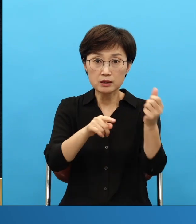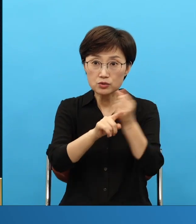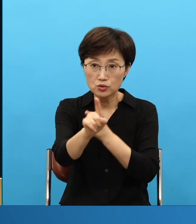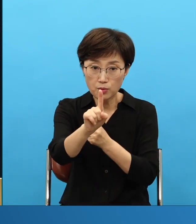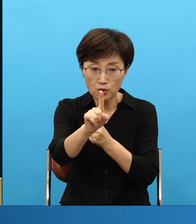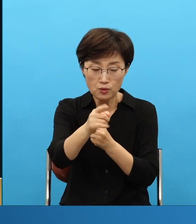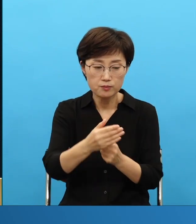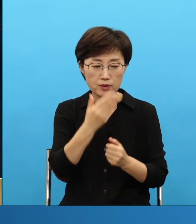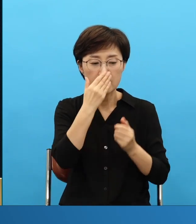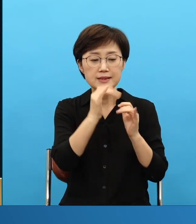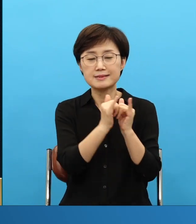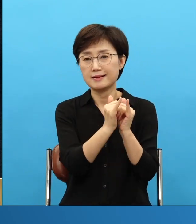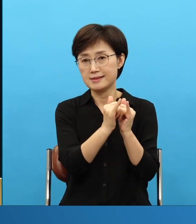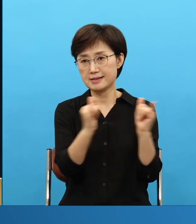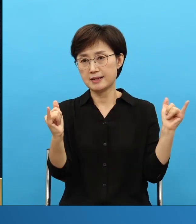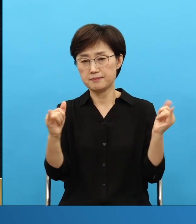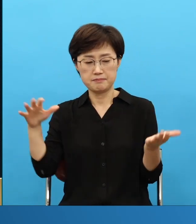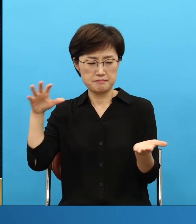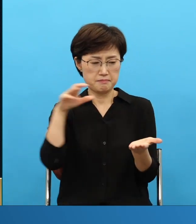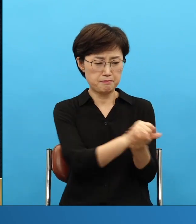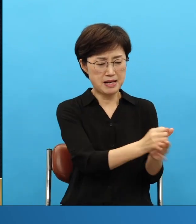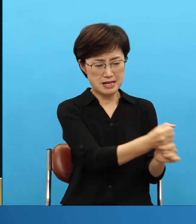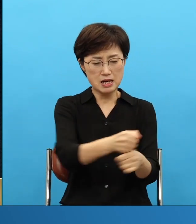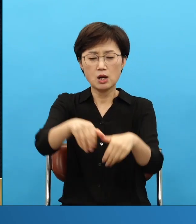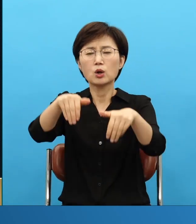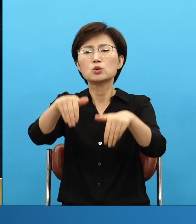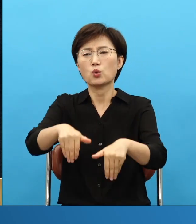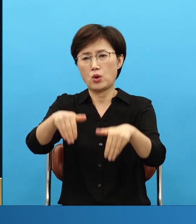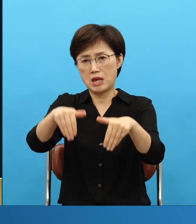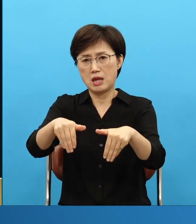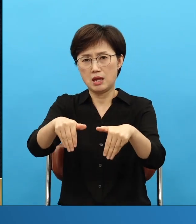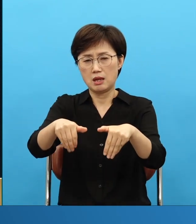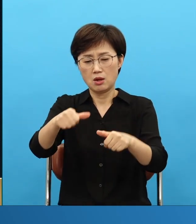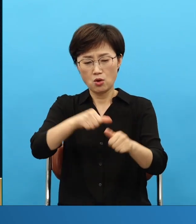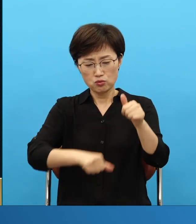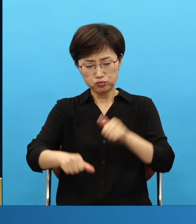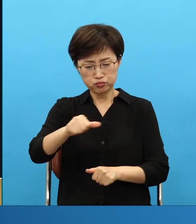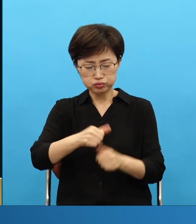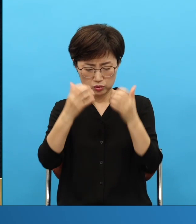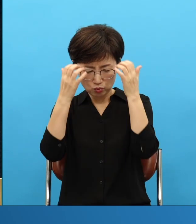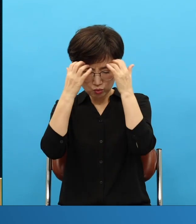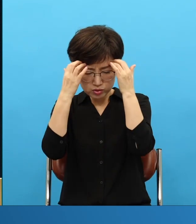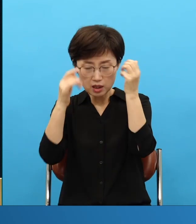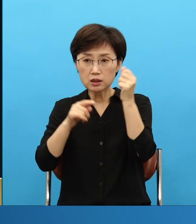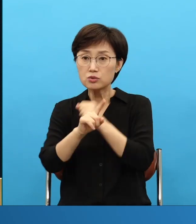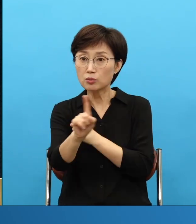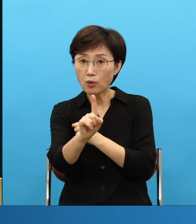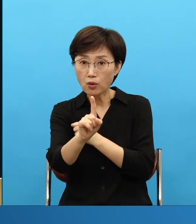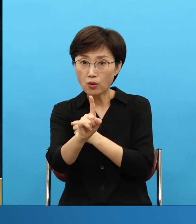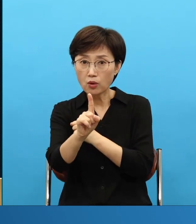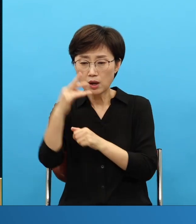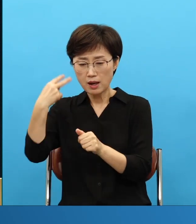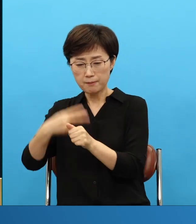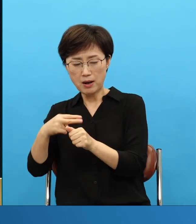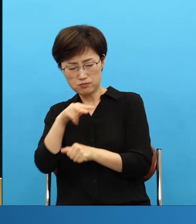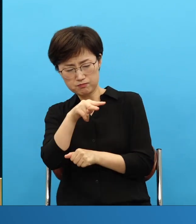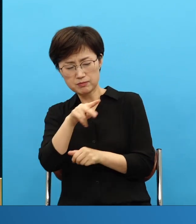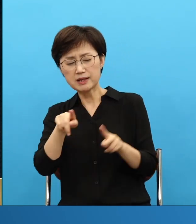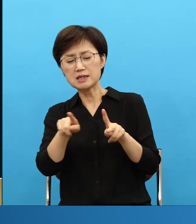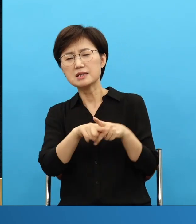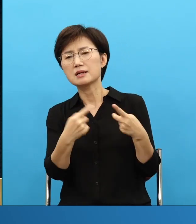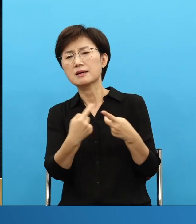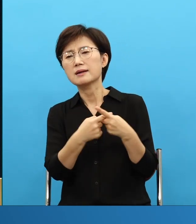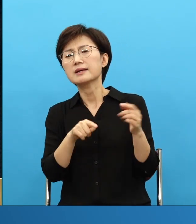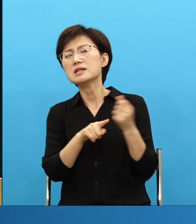노예가 됐을까요? Why were the Israelites and all their posterity 간단한 일 enslaved? 아닙니다. 바울이 이걸 아는 거예요 지금. It was not a simple matter, and this is what Paul